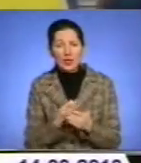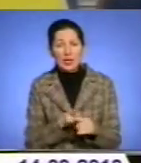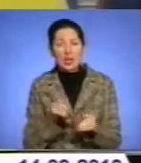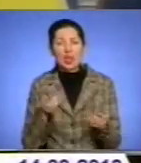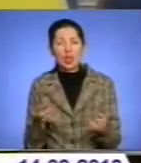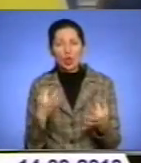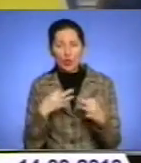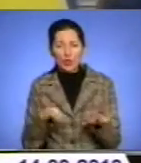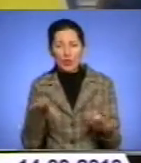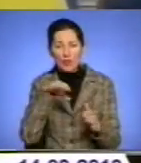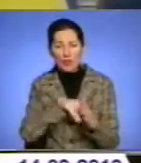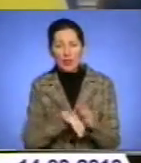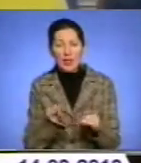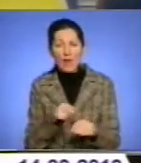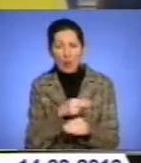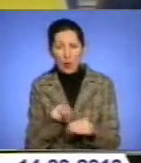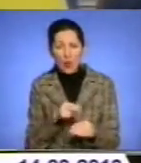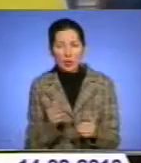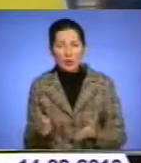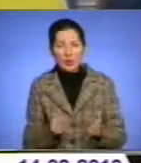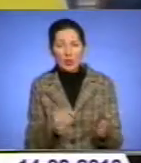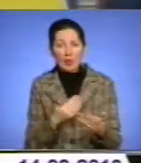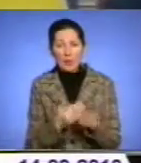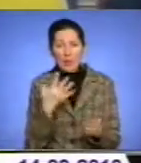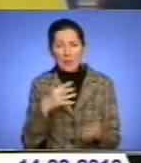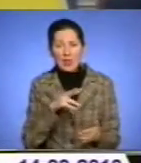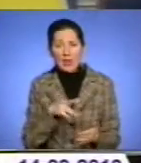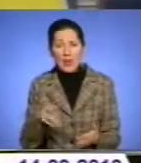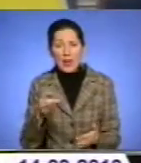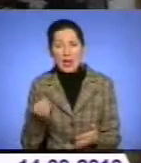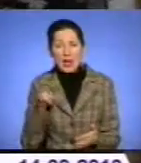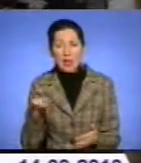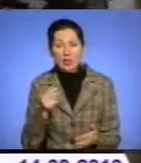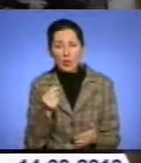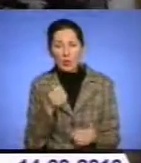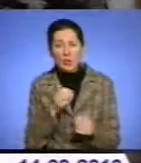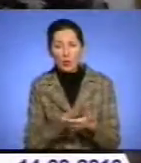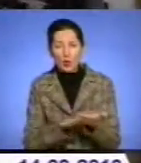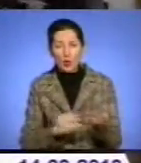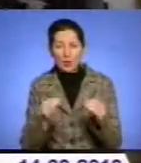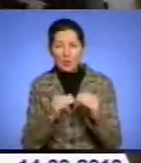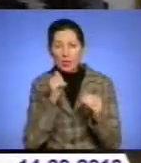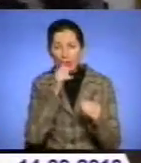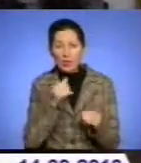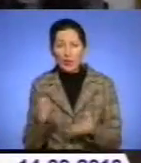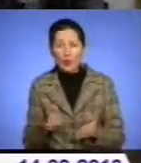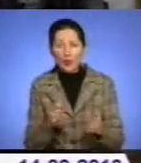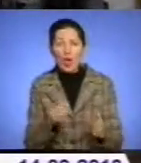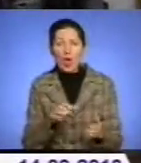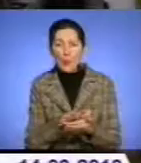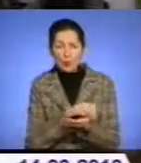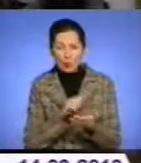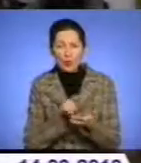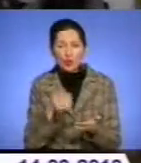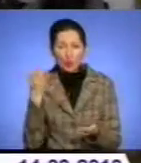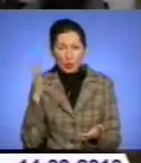ремонт автомагістралі принаймні по 50 мільярдів гривень щорічно протягом 10 років. Дороги псуються тому, що були побудовані в радянський